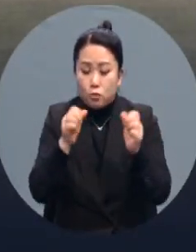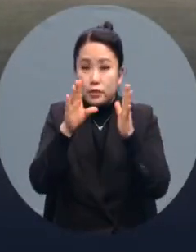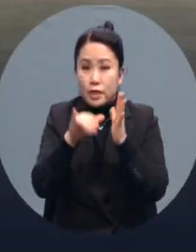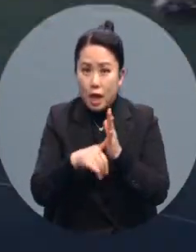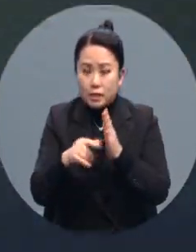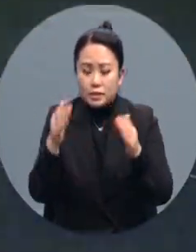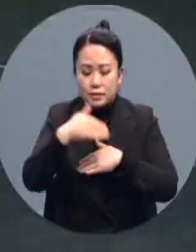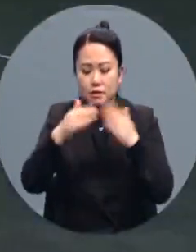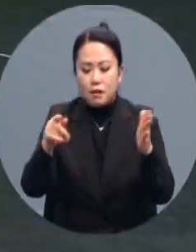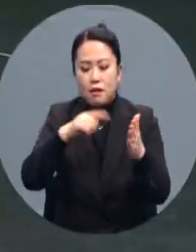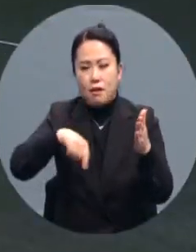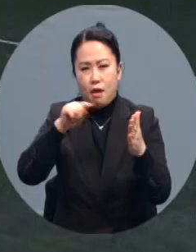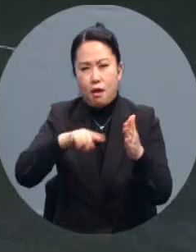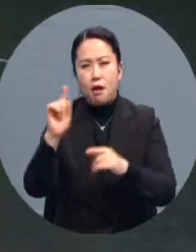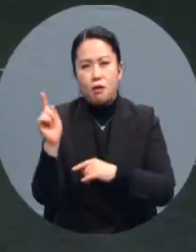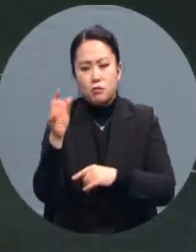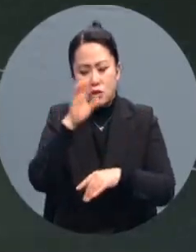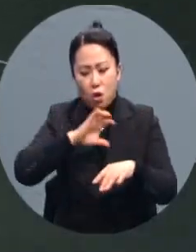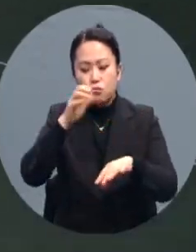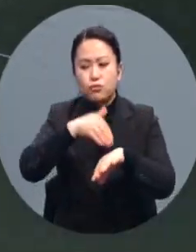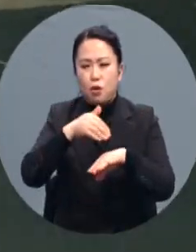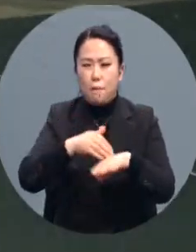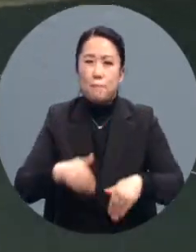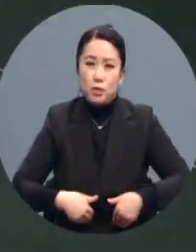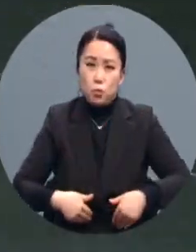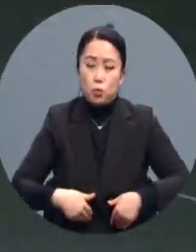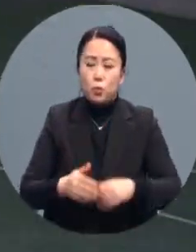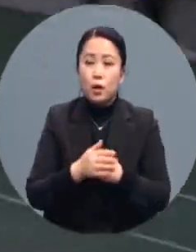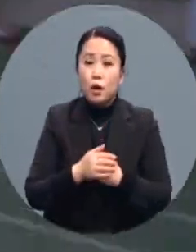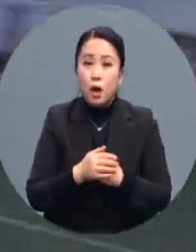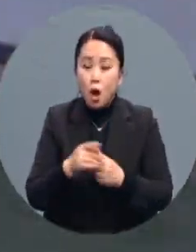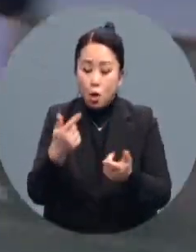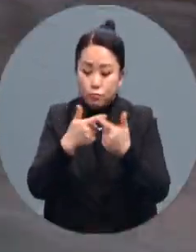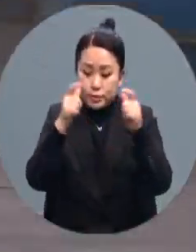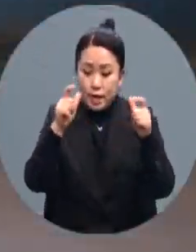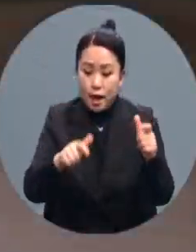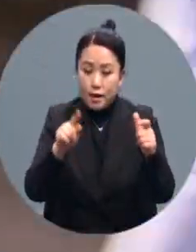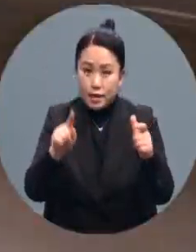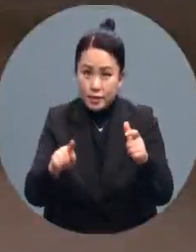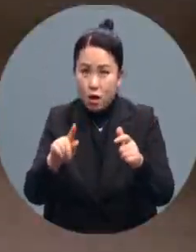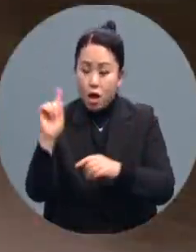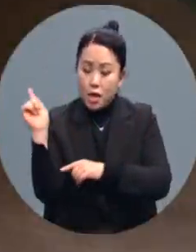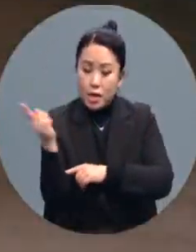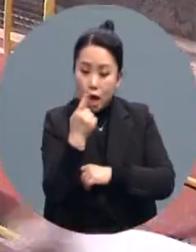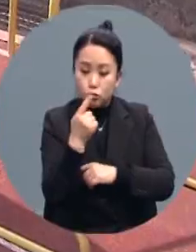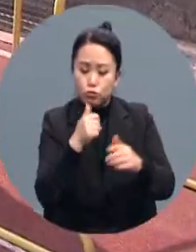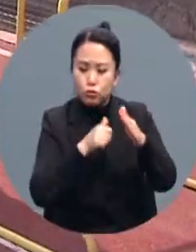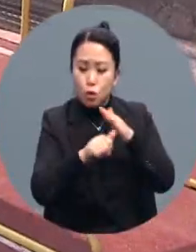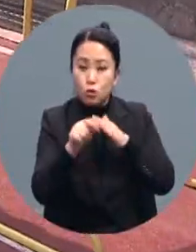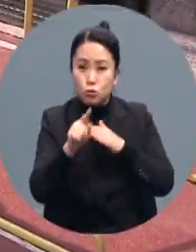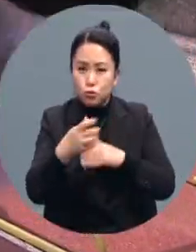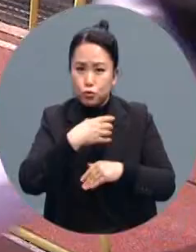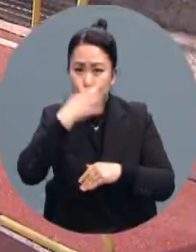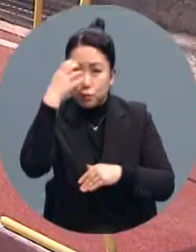필요한데. 손민환 코치는 부산에서 프로야구에 대한 꿈을 키우는 유소년 선수들이 더